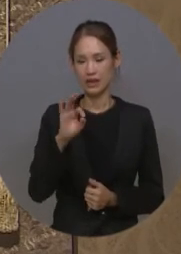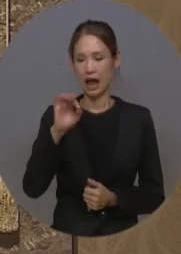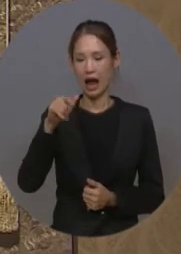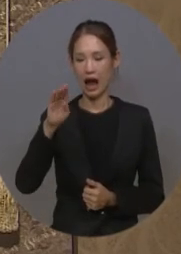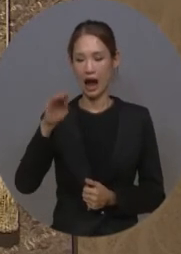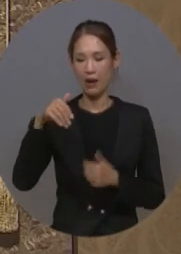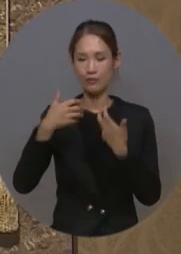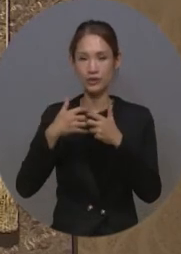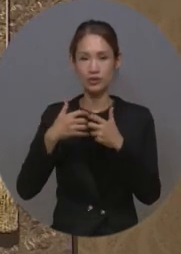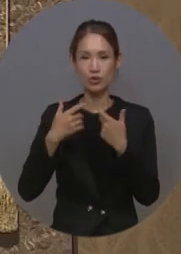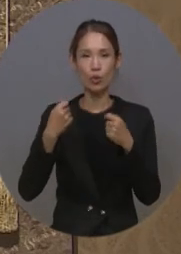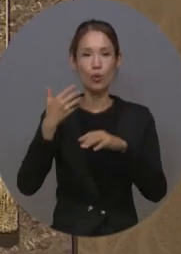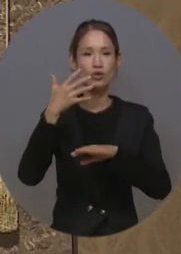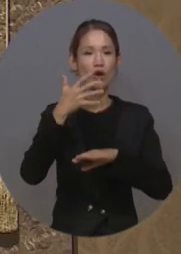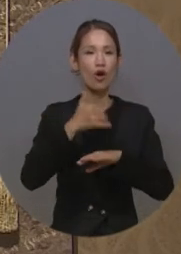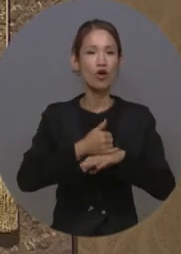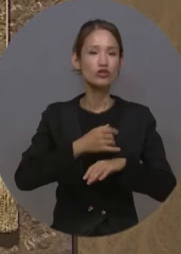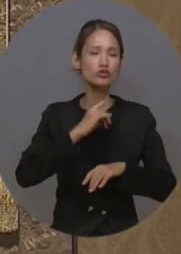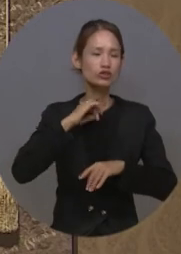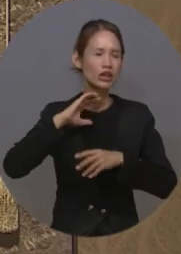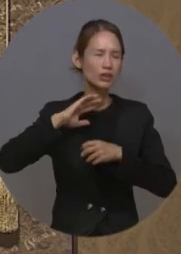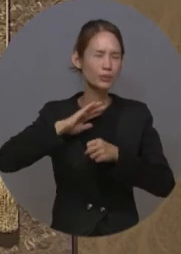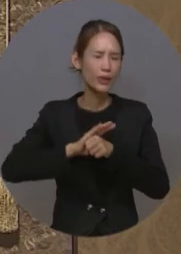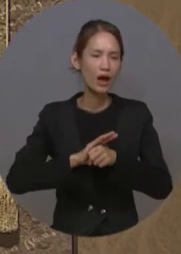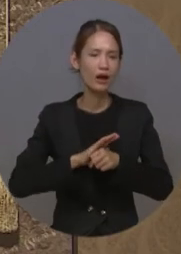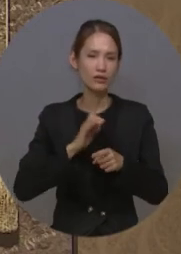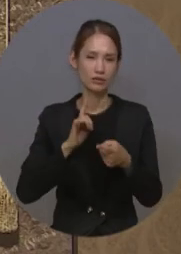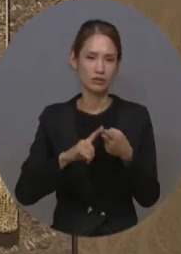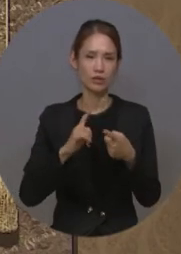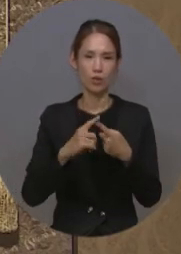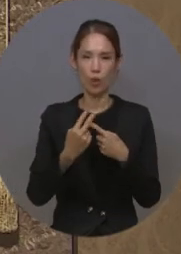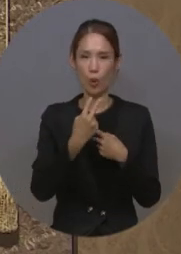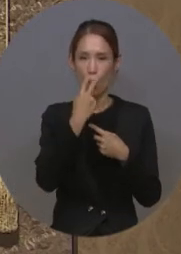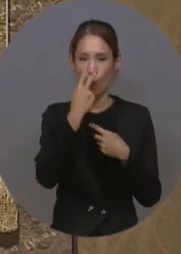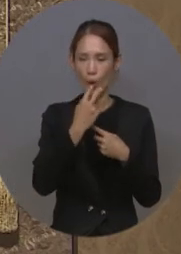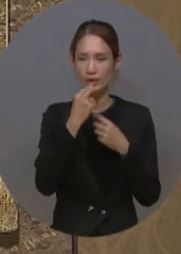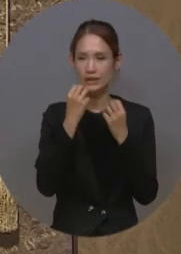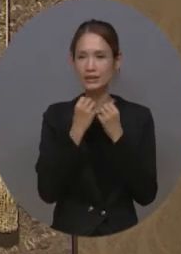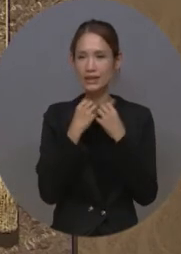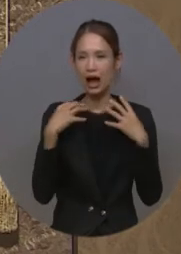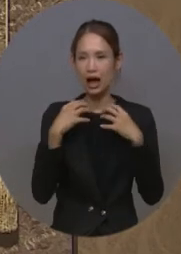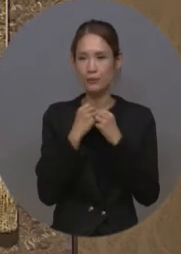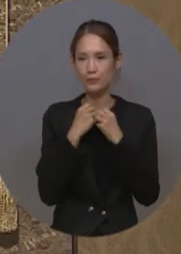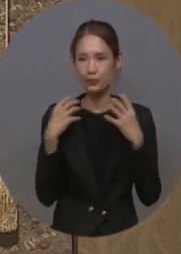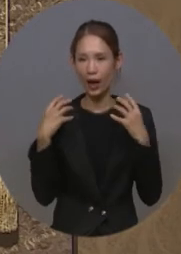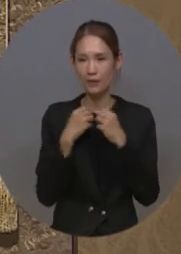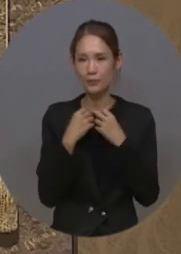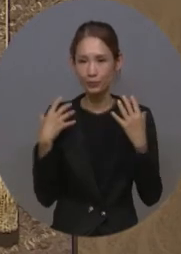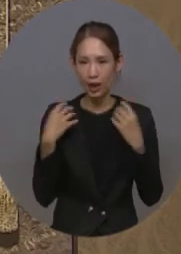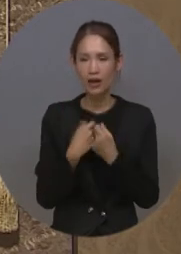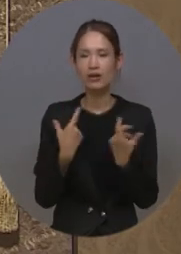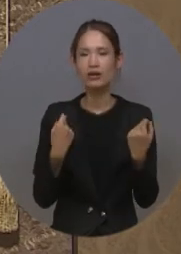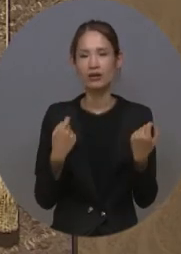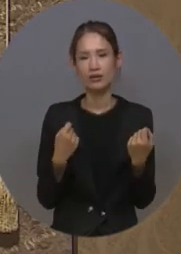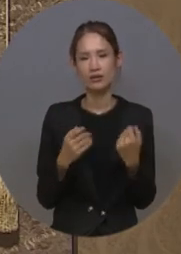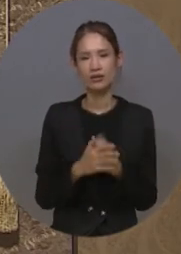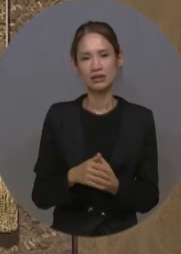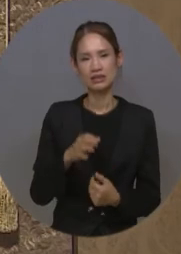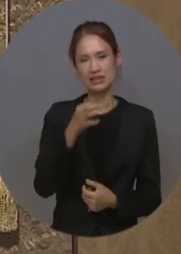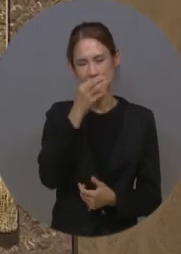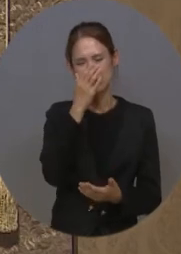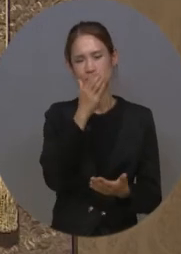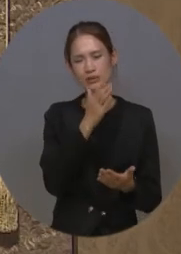양압기도 결국 기도가 막히는 거를 네. 공기 압으로 벌려주는 거거든요. 그 방법, 그렇게 힘든 방법